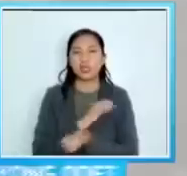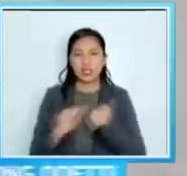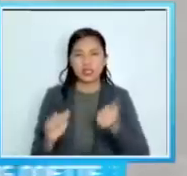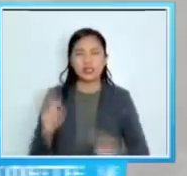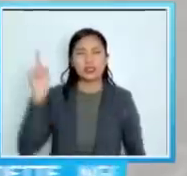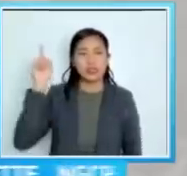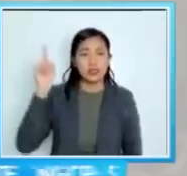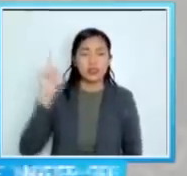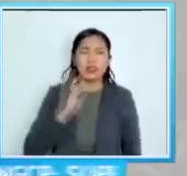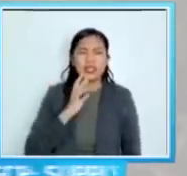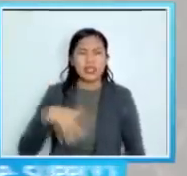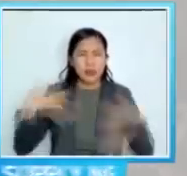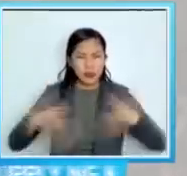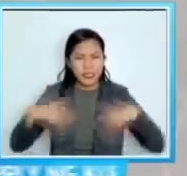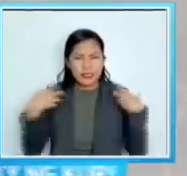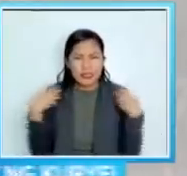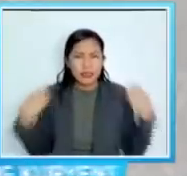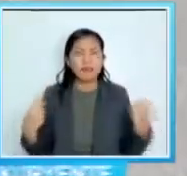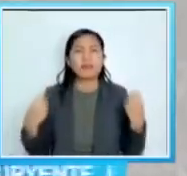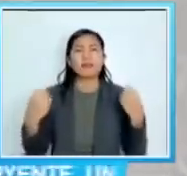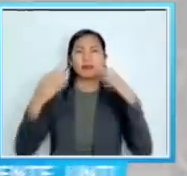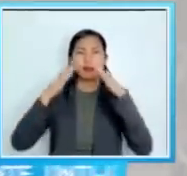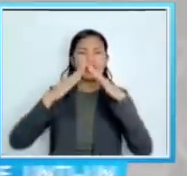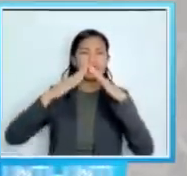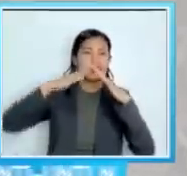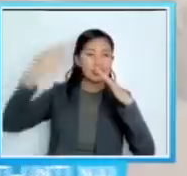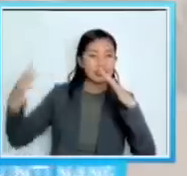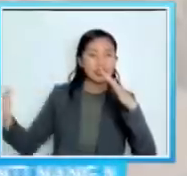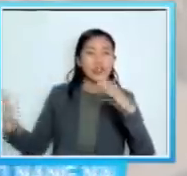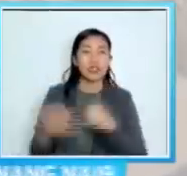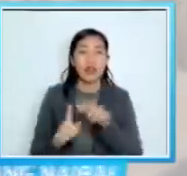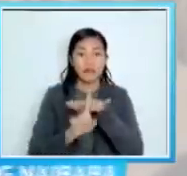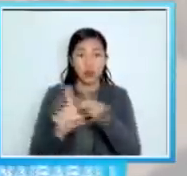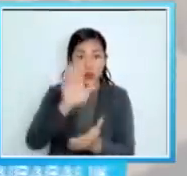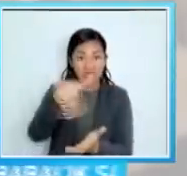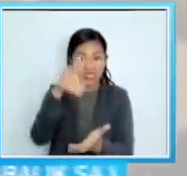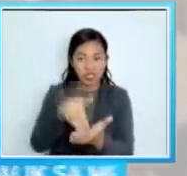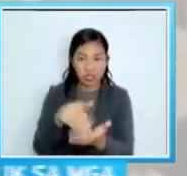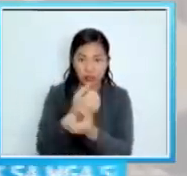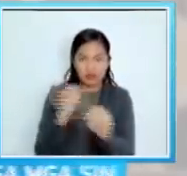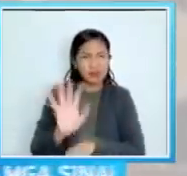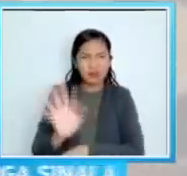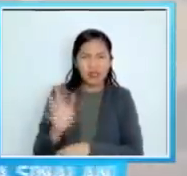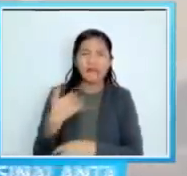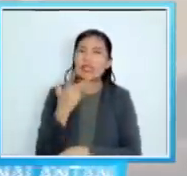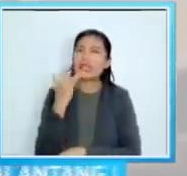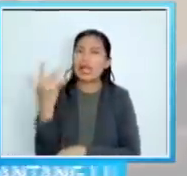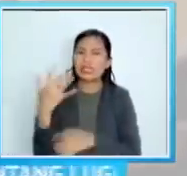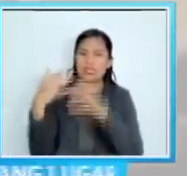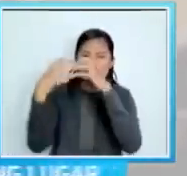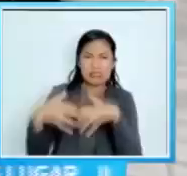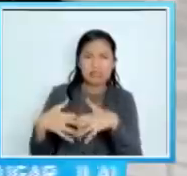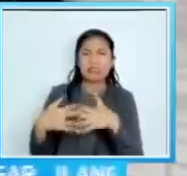yero. May building na po doon yung evacuation center, kaso lang hindi sila masyadong safe doon. Basag-basag po yung salamin. Mga pagkain yan sir, yung kailangan ng